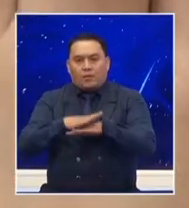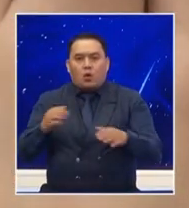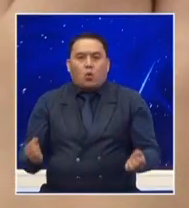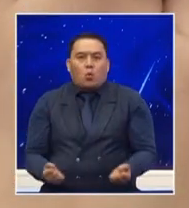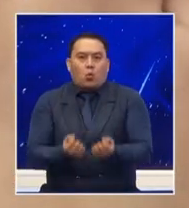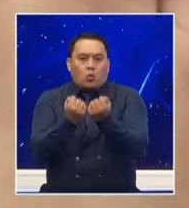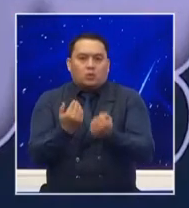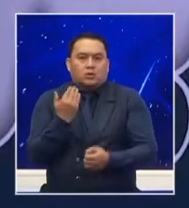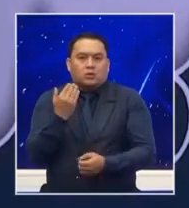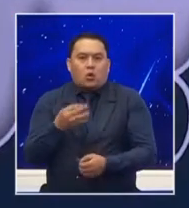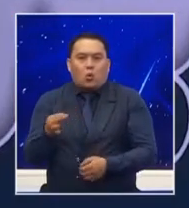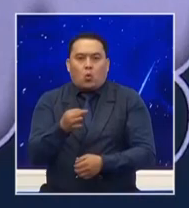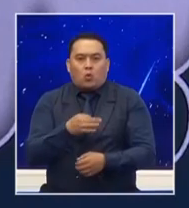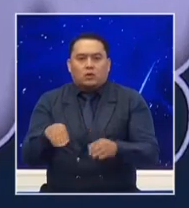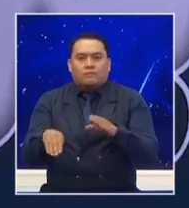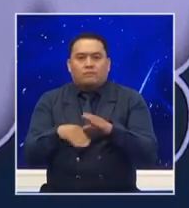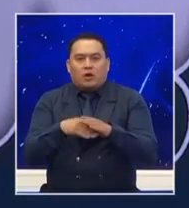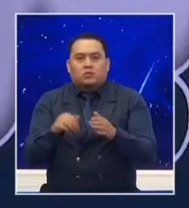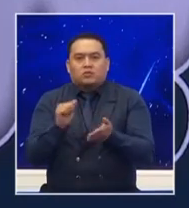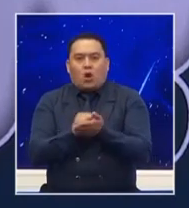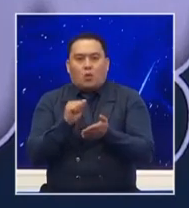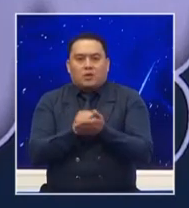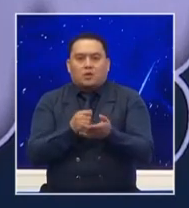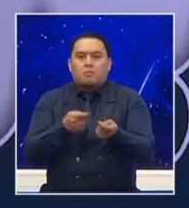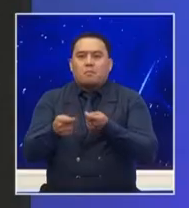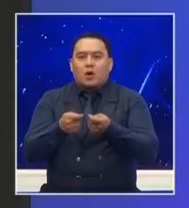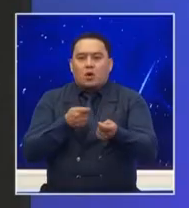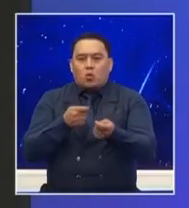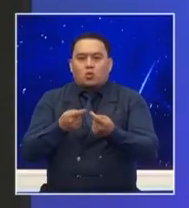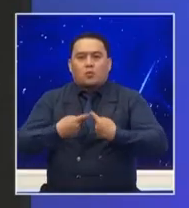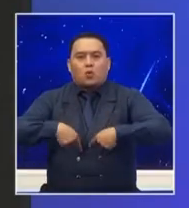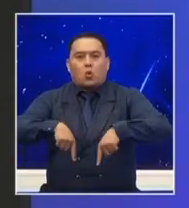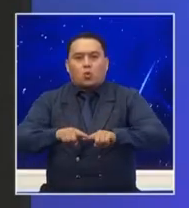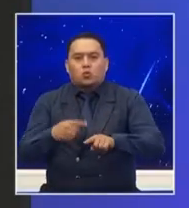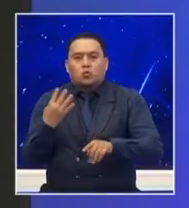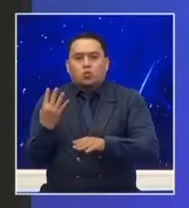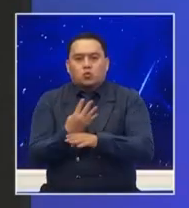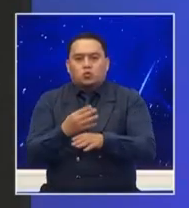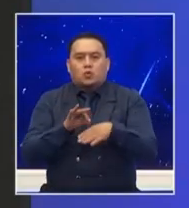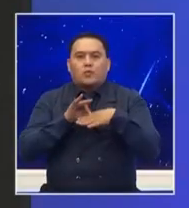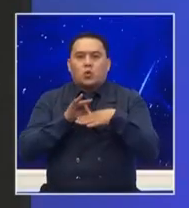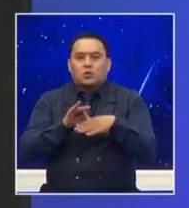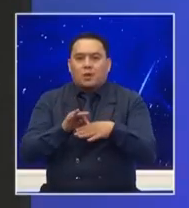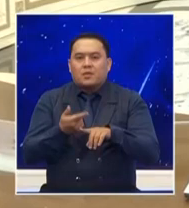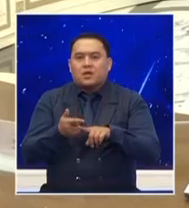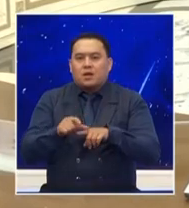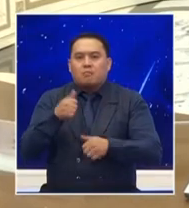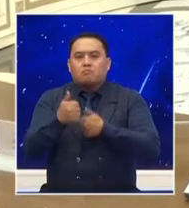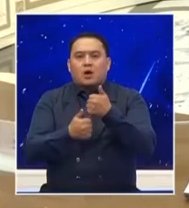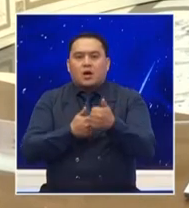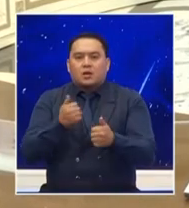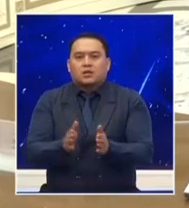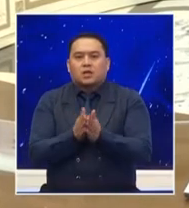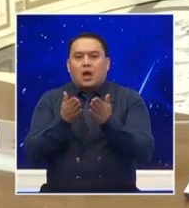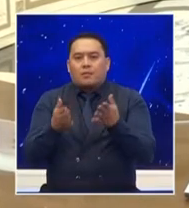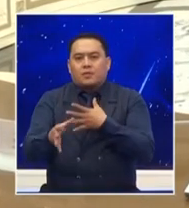қолдауымен және облыстық мәдениет архивтері және құжаттама басқармасының ұйытқы болуымен 4-ші рет өтіп отыр. Биылғы байқауға